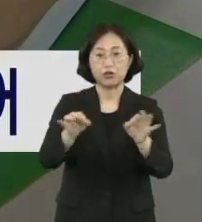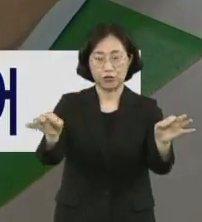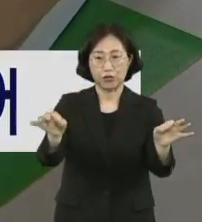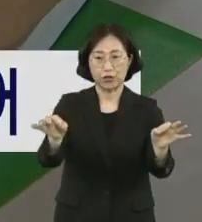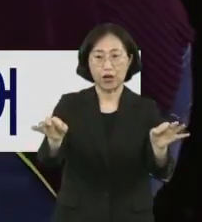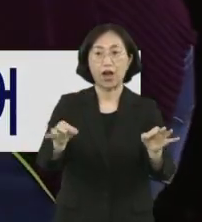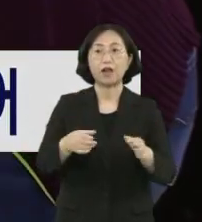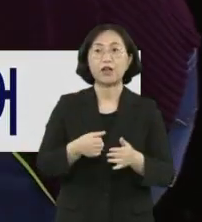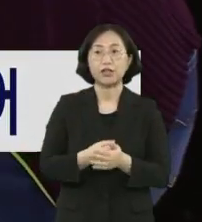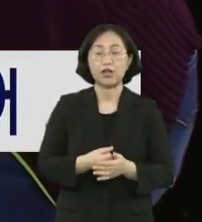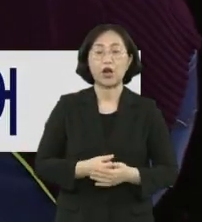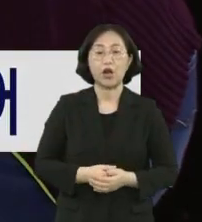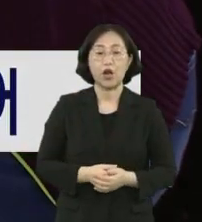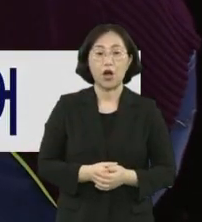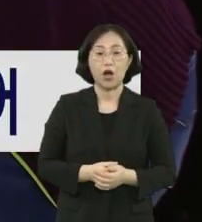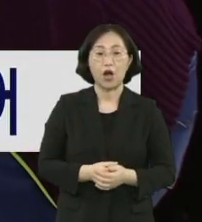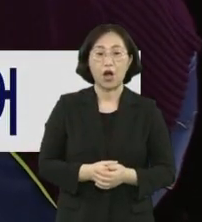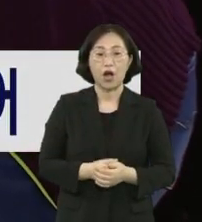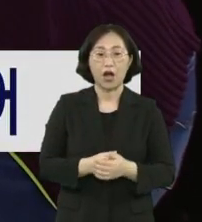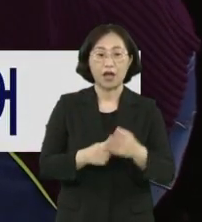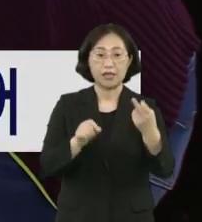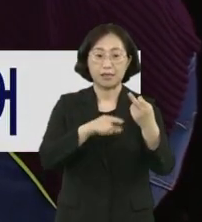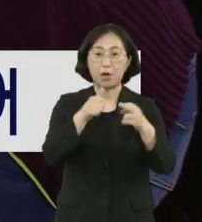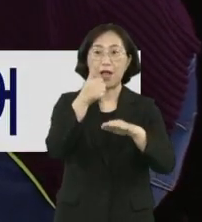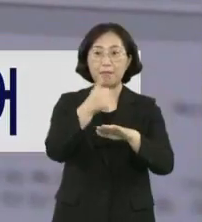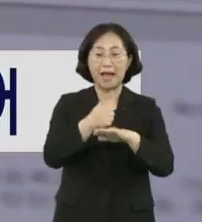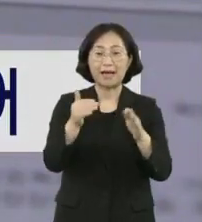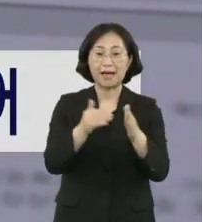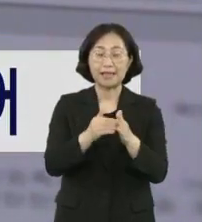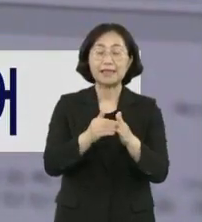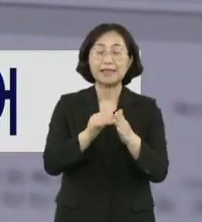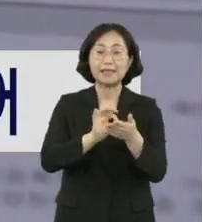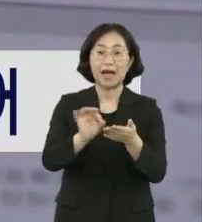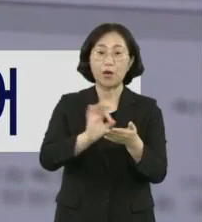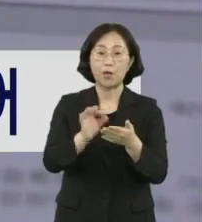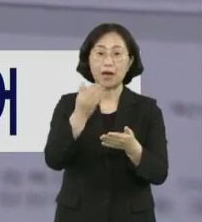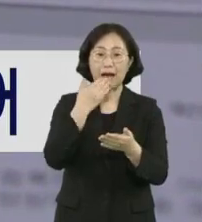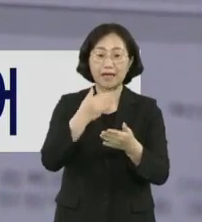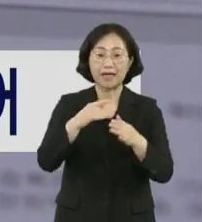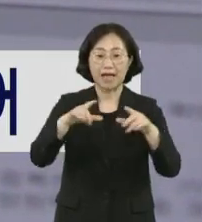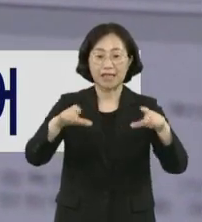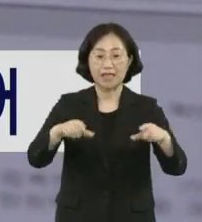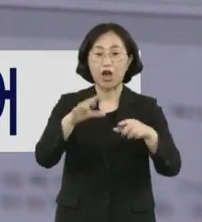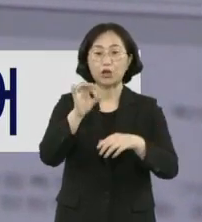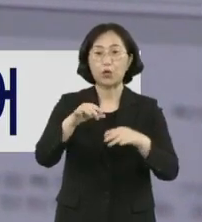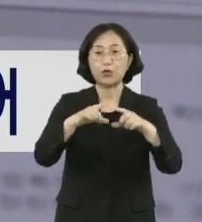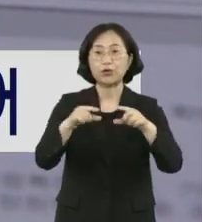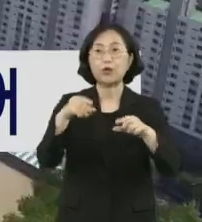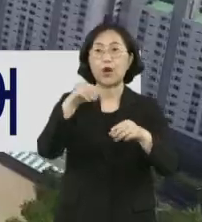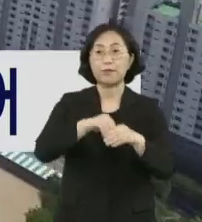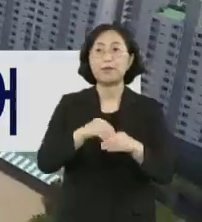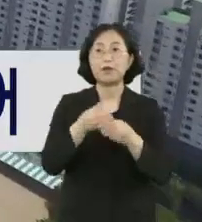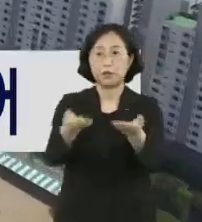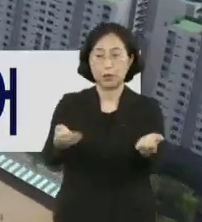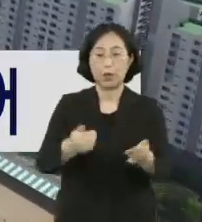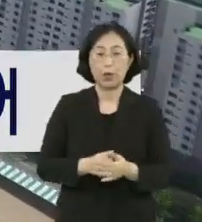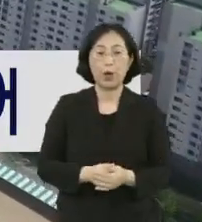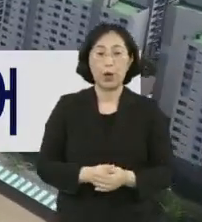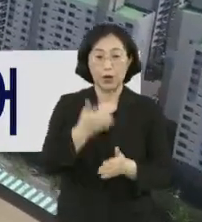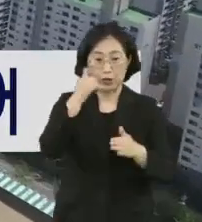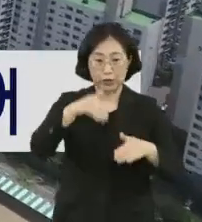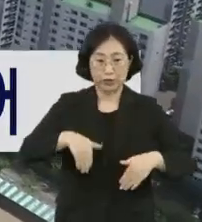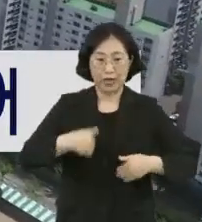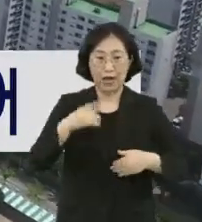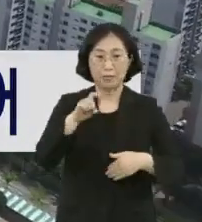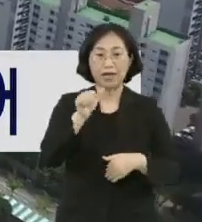추가 지원키로 했고 지급은 연말까지 한시적으로 사용 가능한 지역 화폐로 한다고 밝혔습니다. 이에 따라